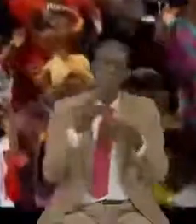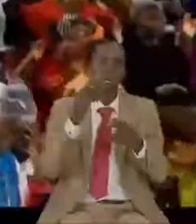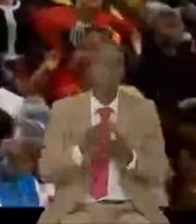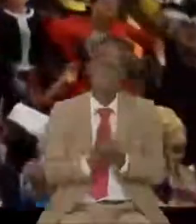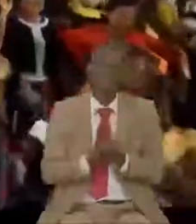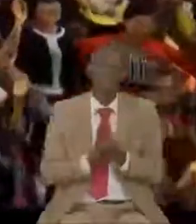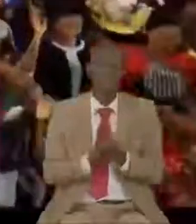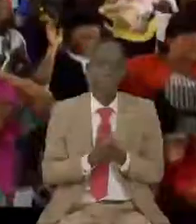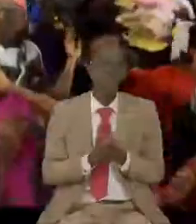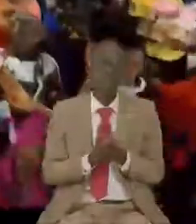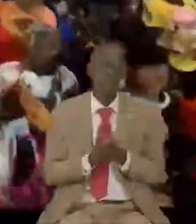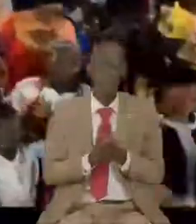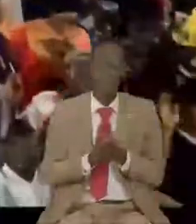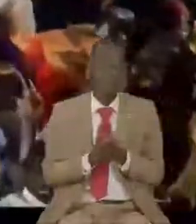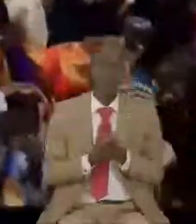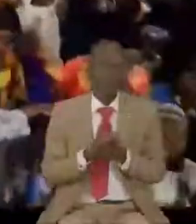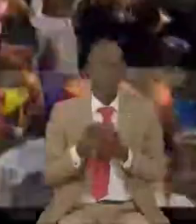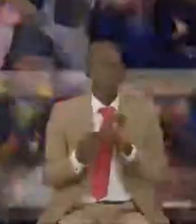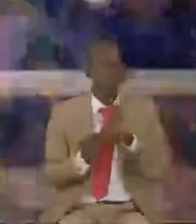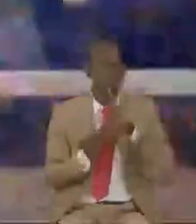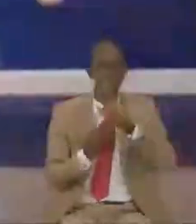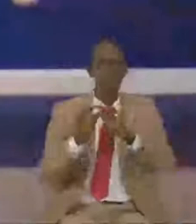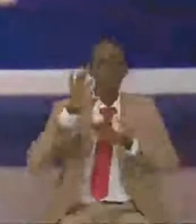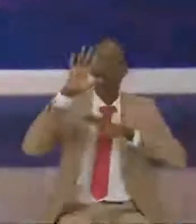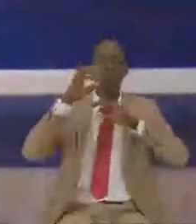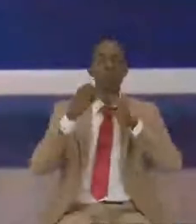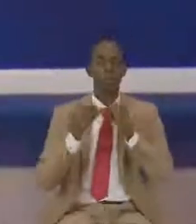accorde-leur le miracle au nom de Jésus-Christ.